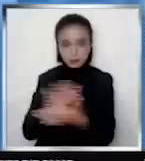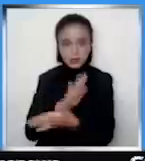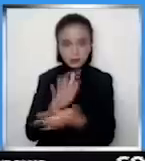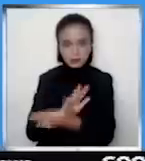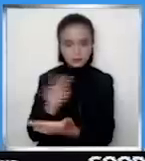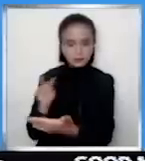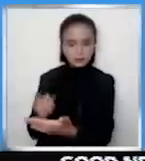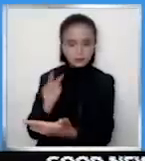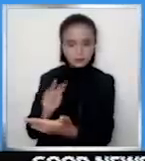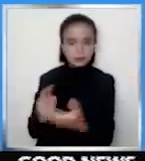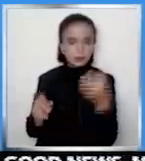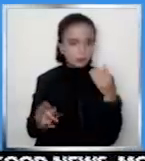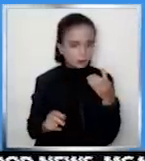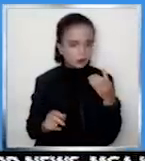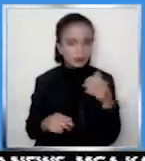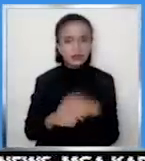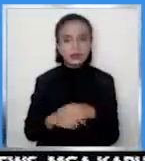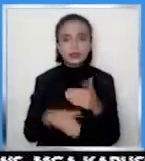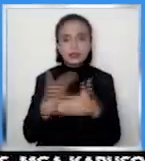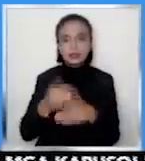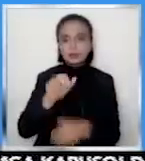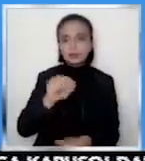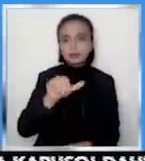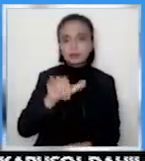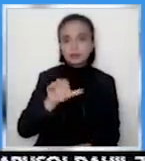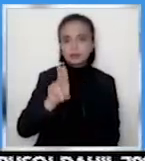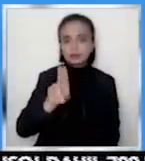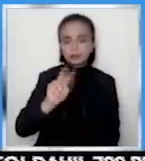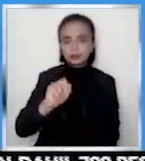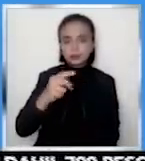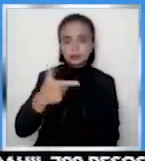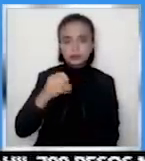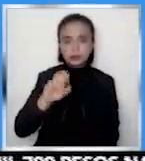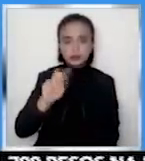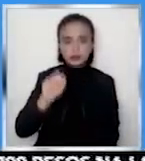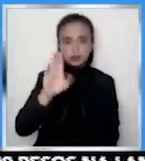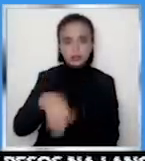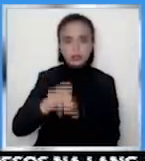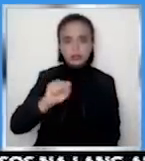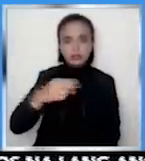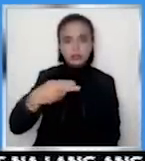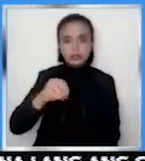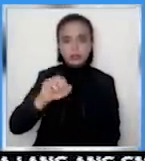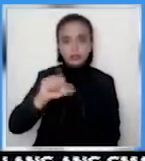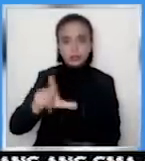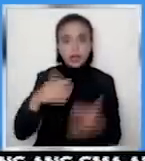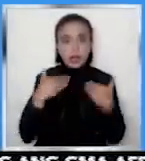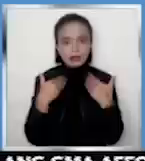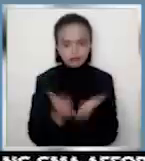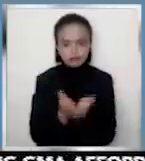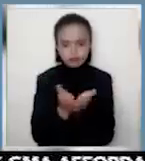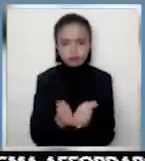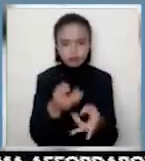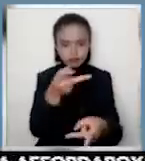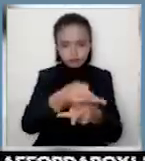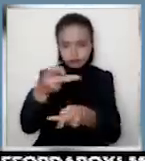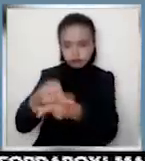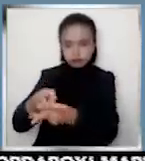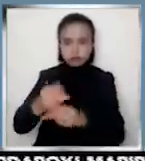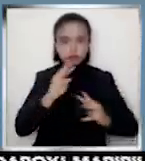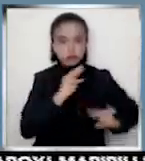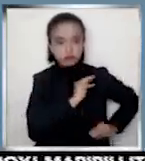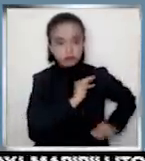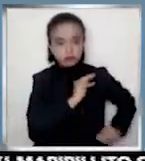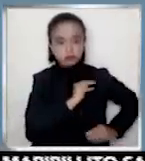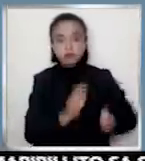radyo. Sa Ayungin Shoal naman kung saan nakasadsad ang BRP Sierra Madre at may mga nagbabantay na Marines, nakabantay sa di